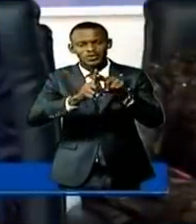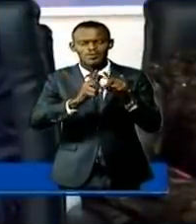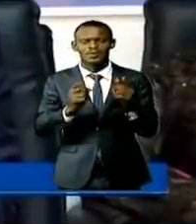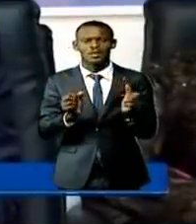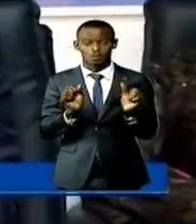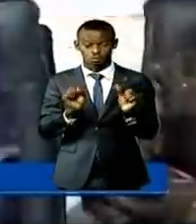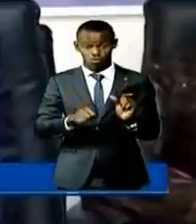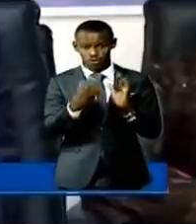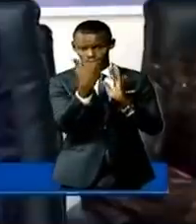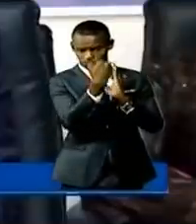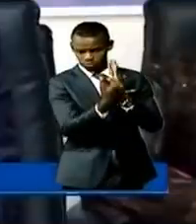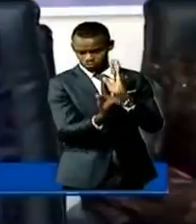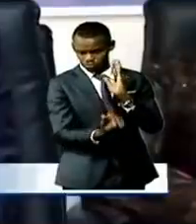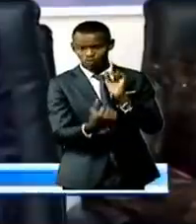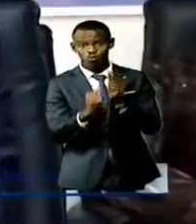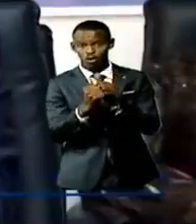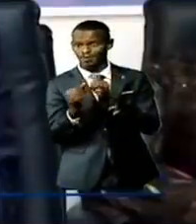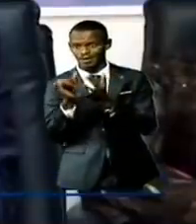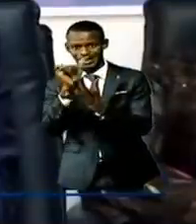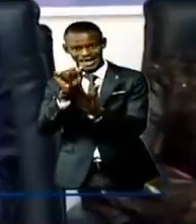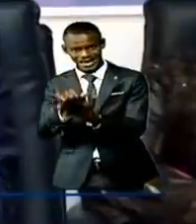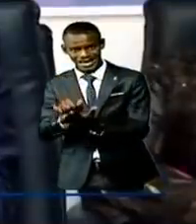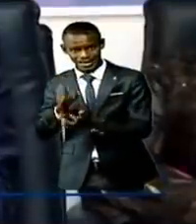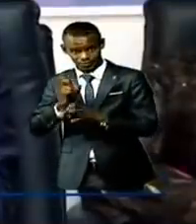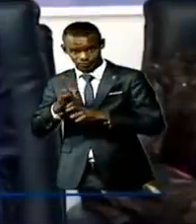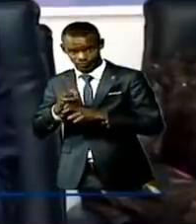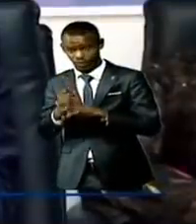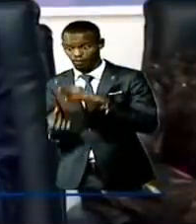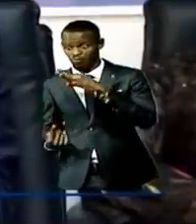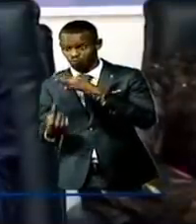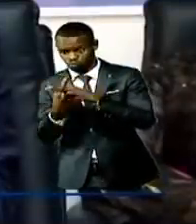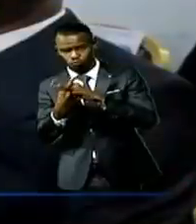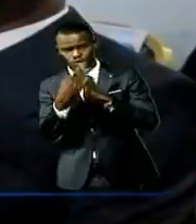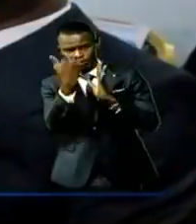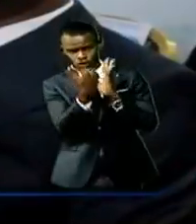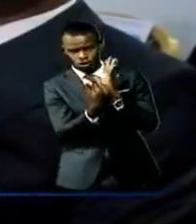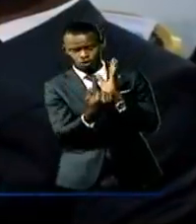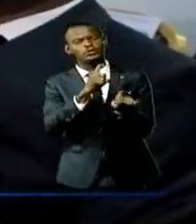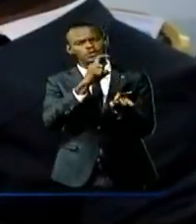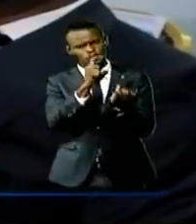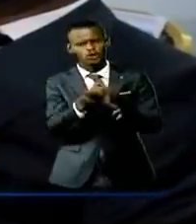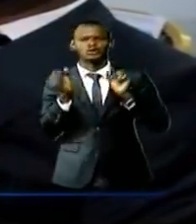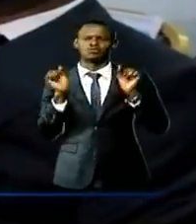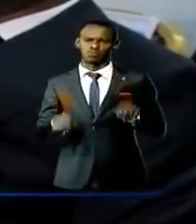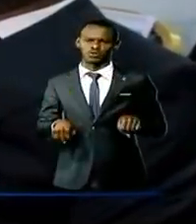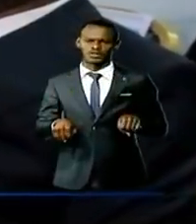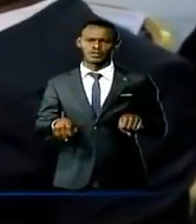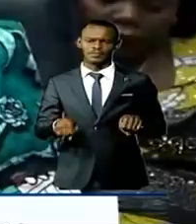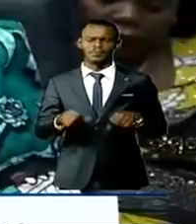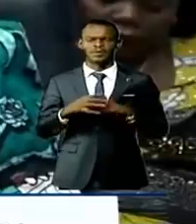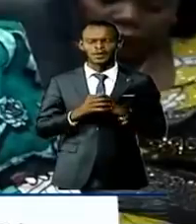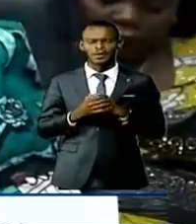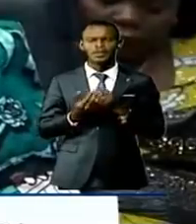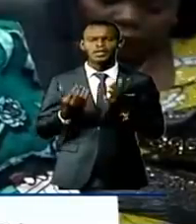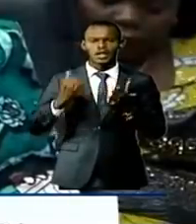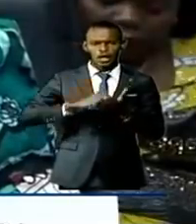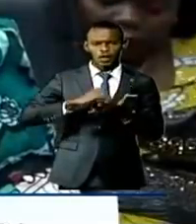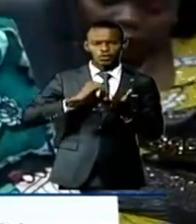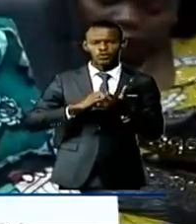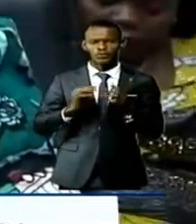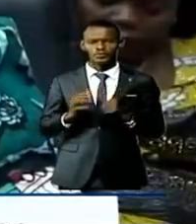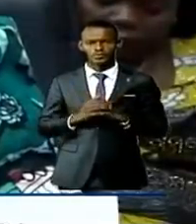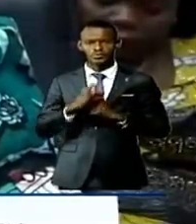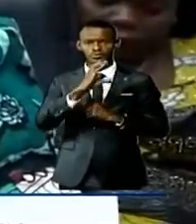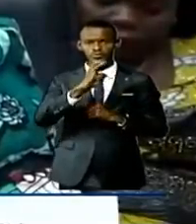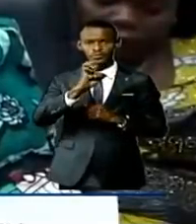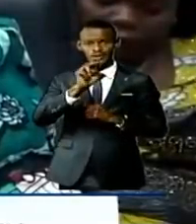cas de concertation avec les différentes parties prenantes au processus électoral. Par ailleurs, la CENI a annoncé par la voix de son rapporteur les